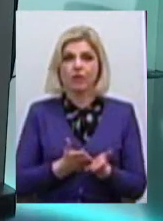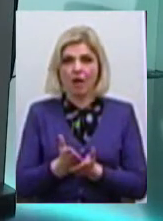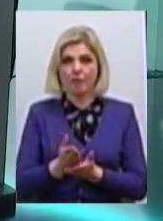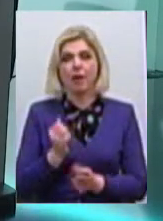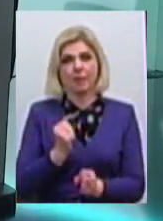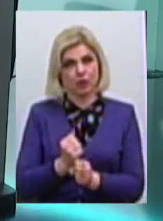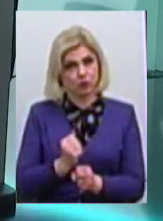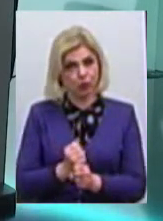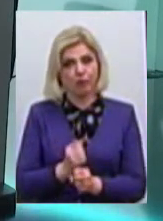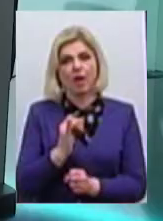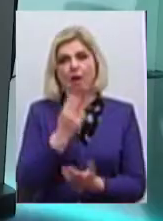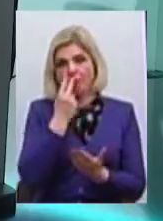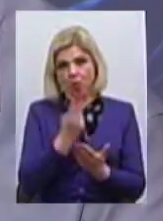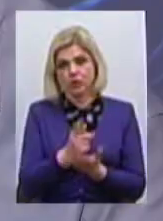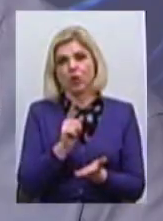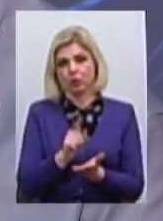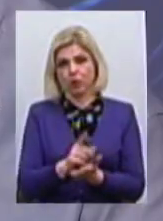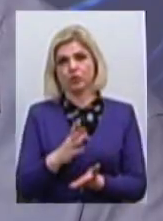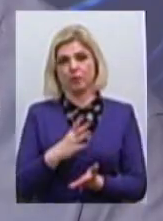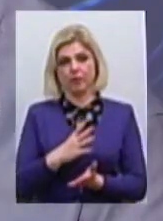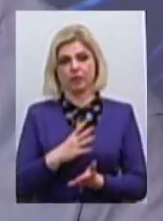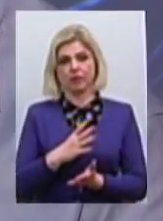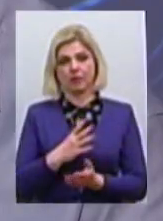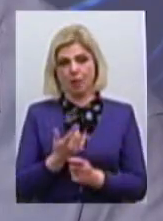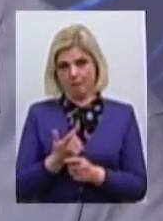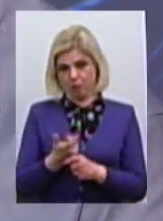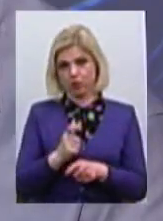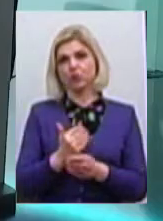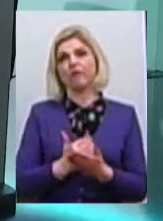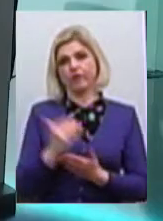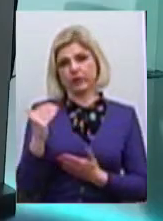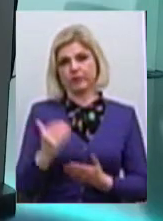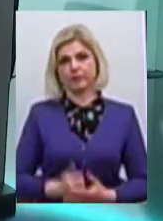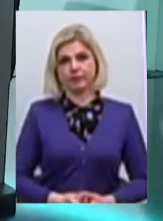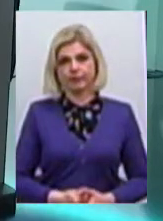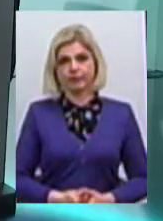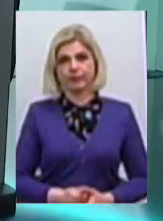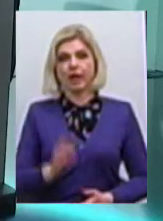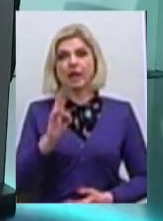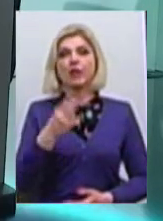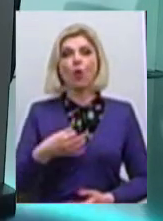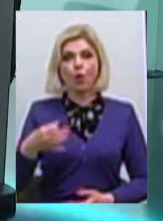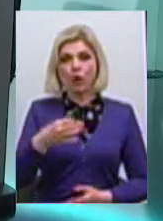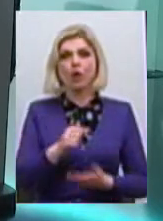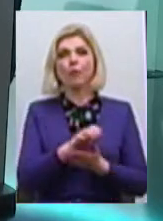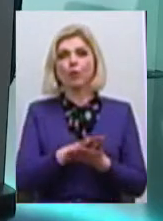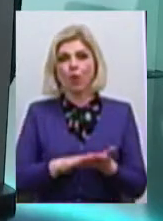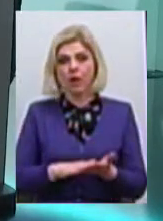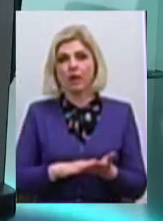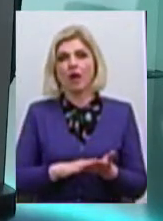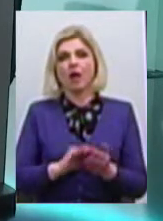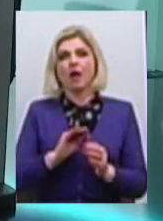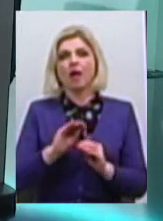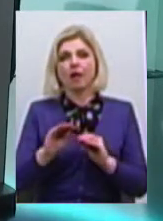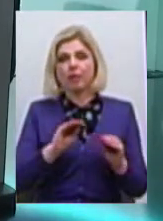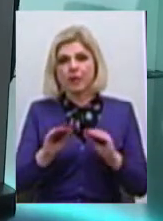і показник має бути досить вищим. Досить вищим. На Миколаївщині триває облаштування штучних